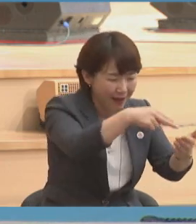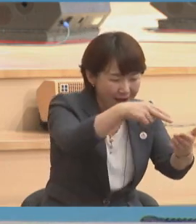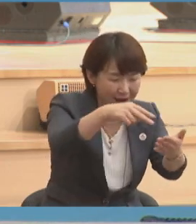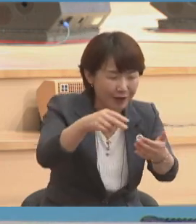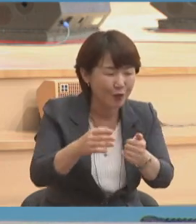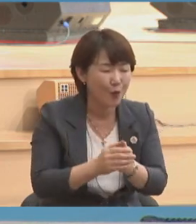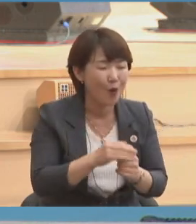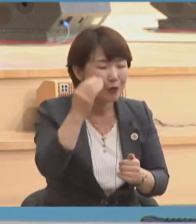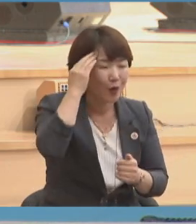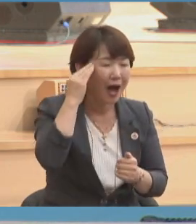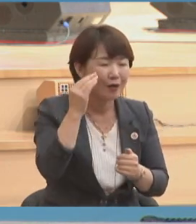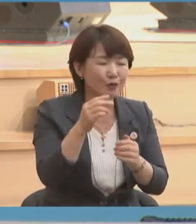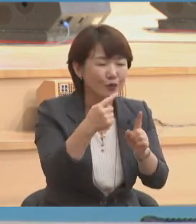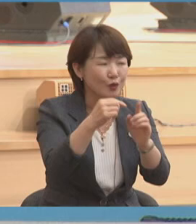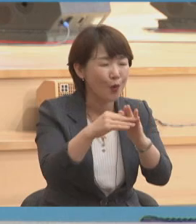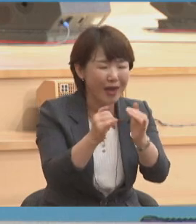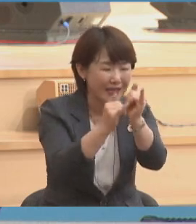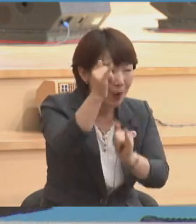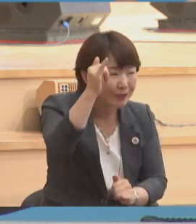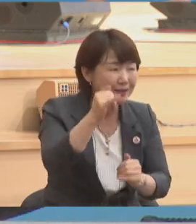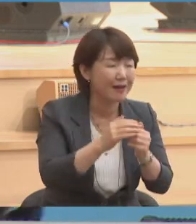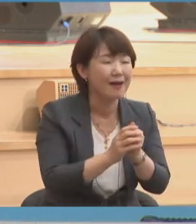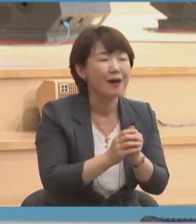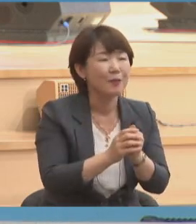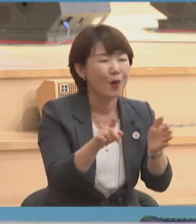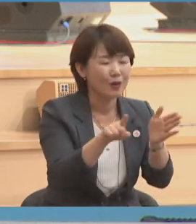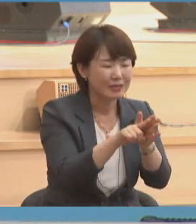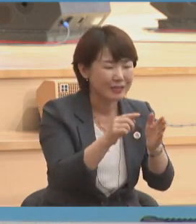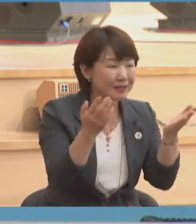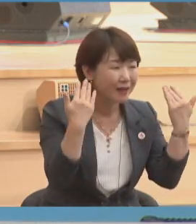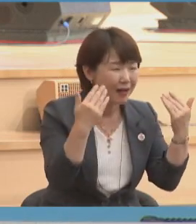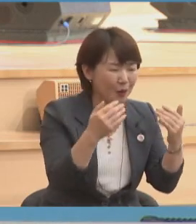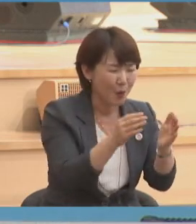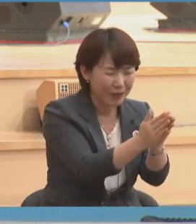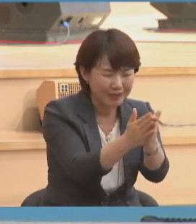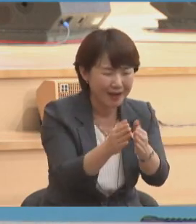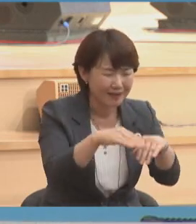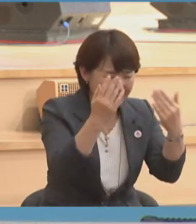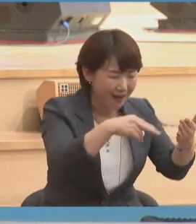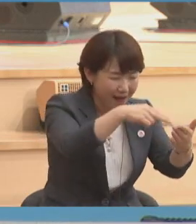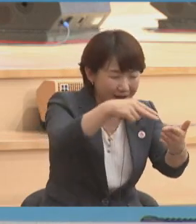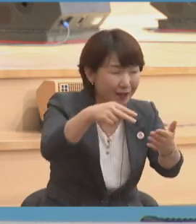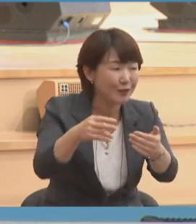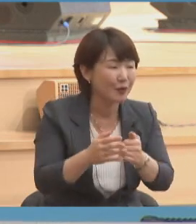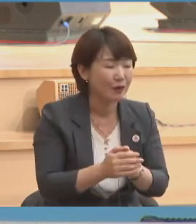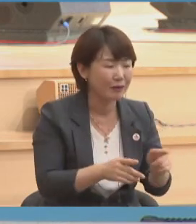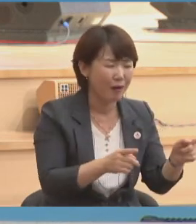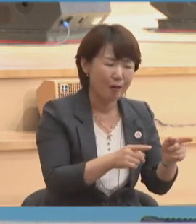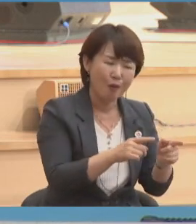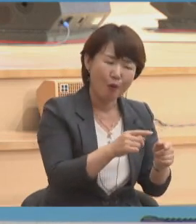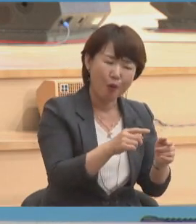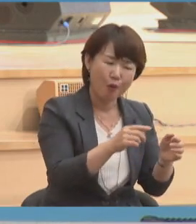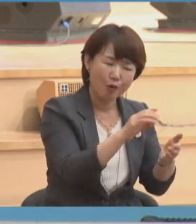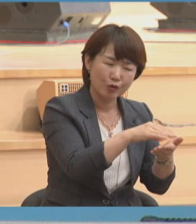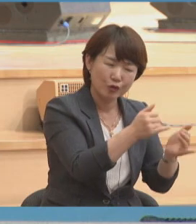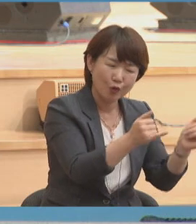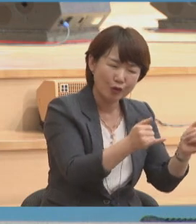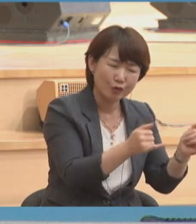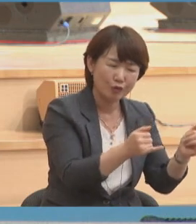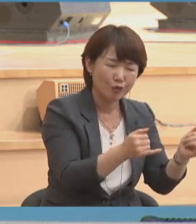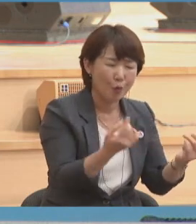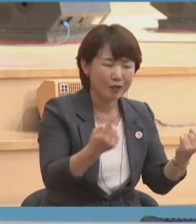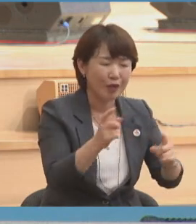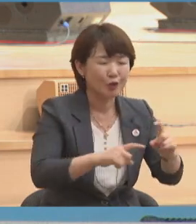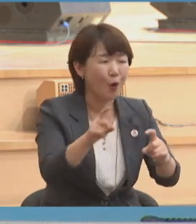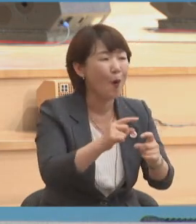교회에서도 빠짐없이 다 읽었, 신학서적 다 읽었어요. 아유, 신실한 기독교인들도 잘 못하는 그런 일을 이 사람이 했던